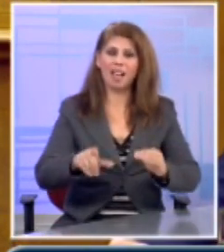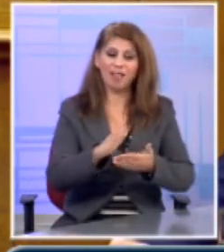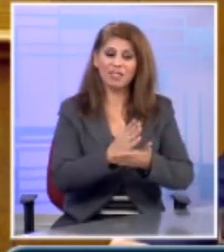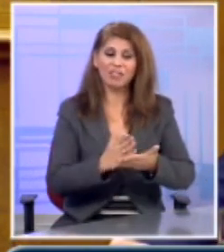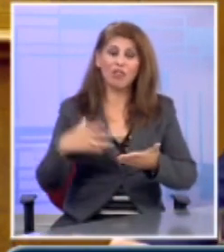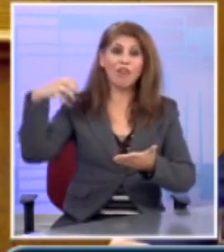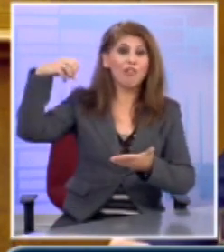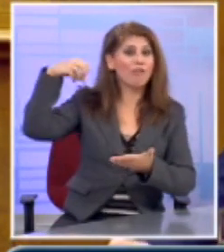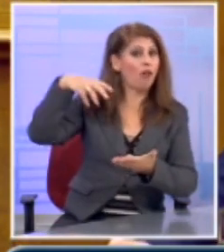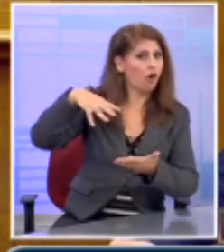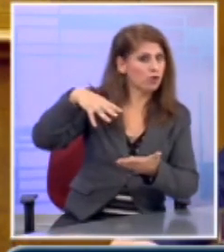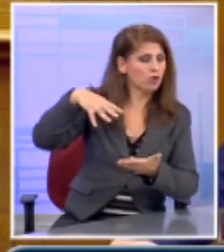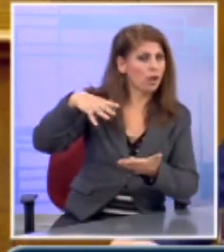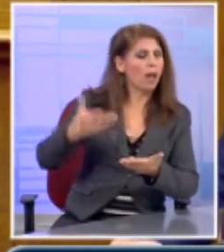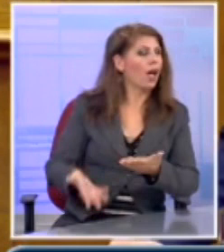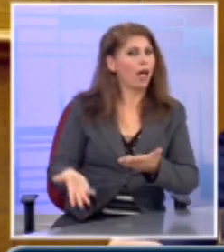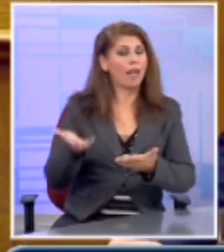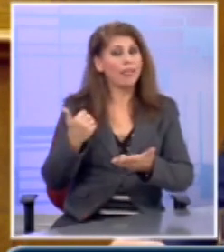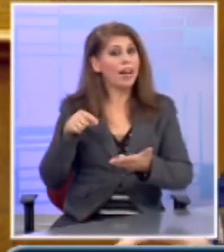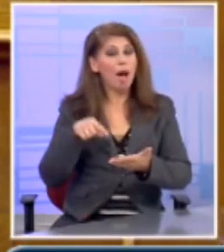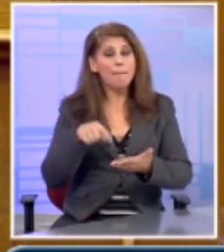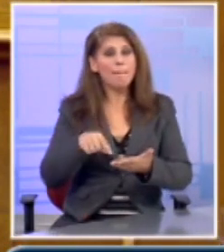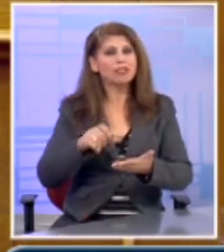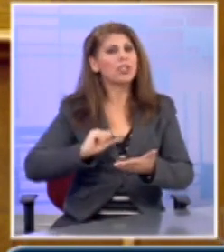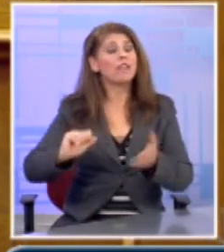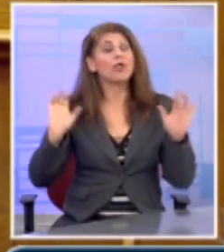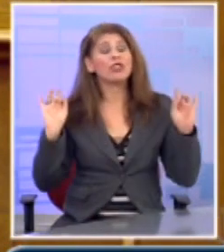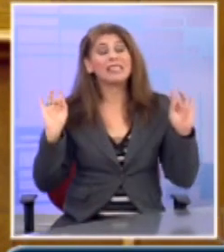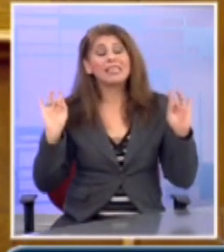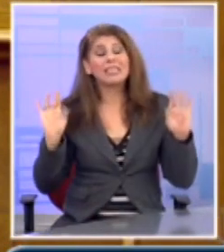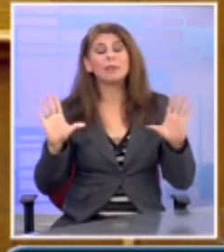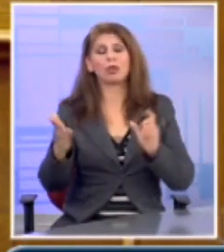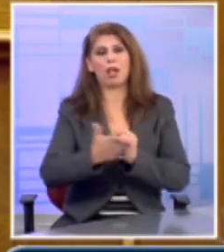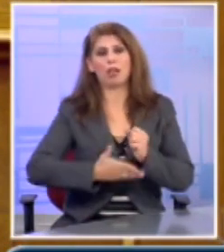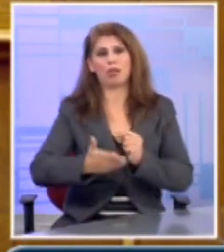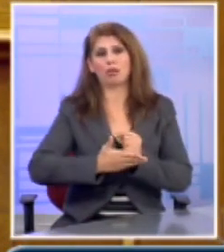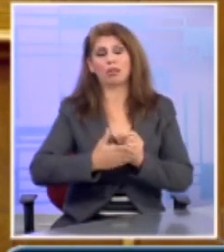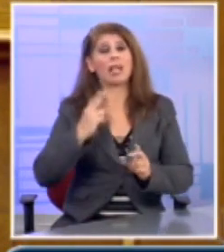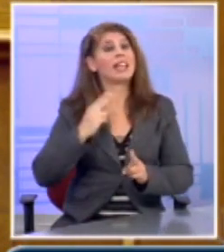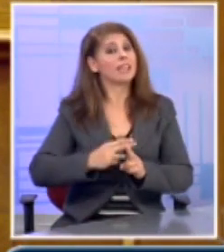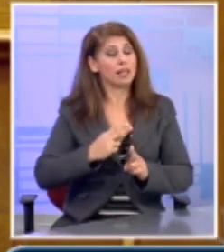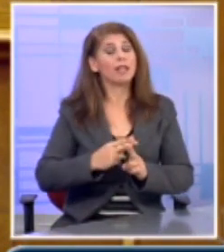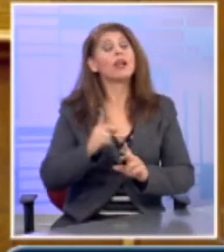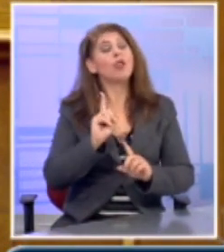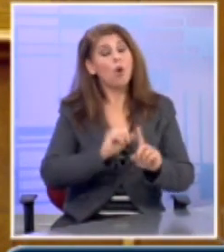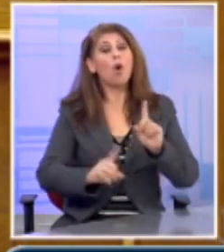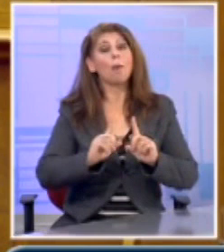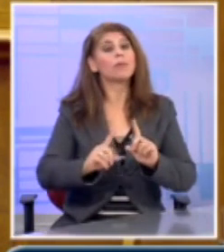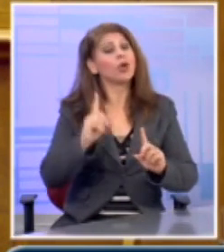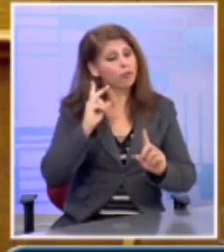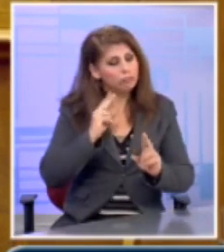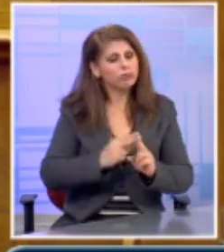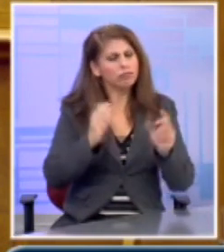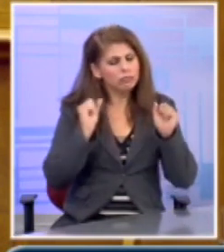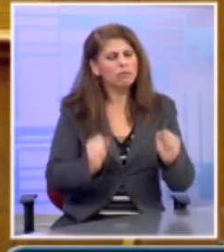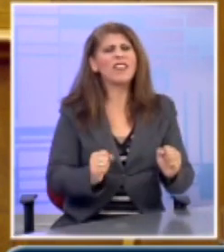φωτιστεί. Δεν έχουν όμως από αυτό να φοβηθούν τίποτα οι αγρότες και κυρίως οι κατά κύριο επάγγελμα. Αντίθετα έχουν